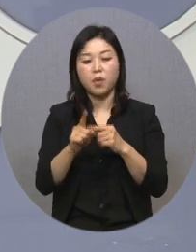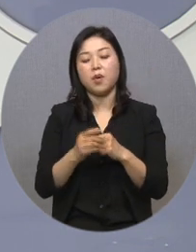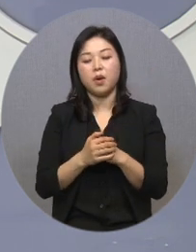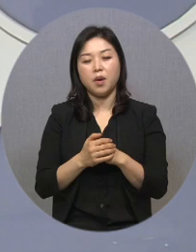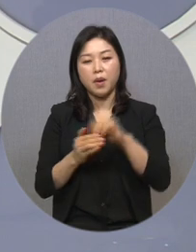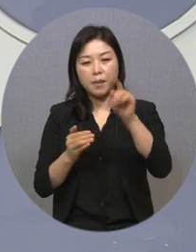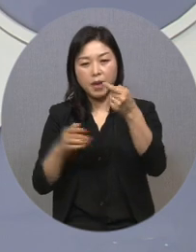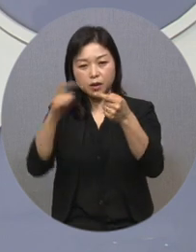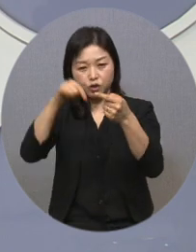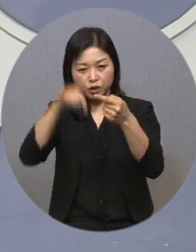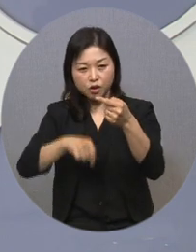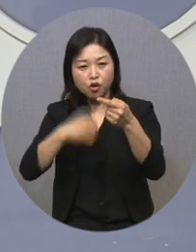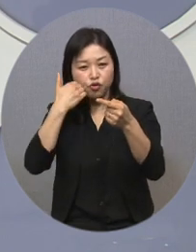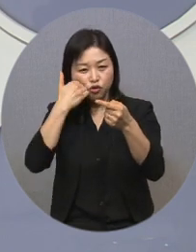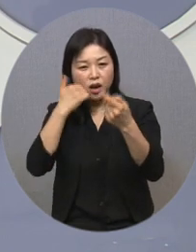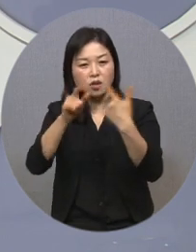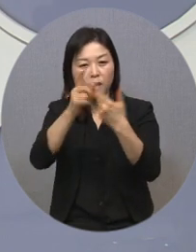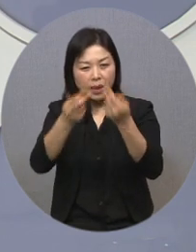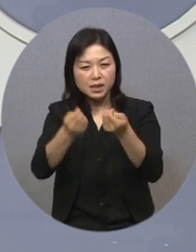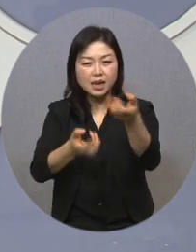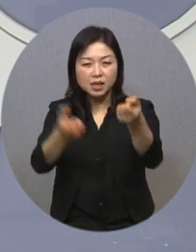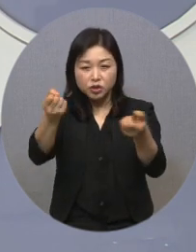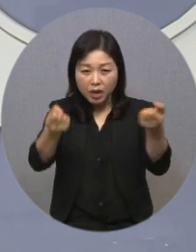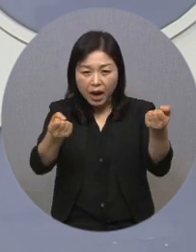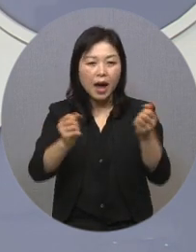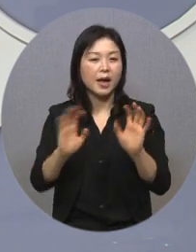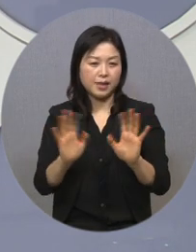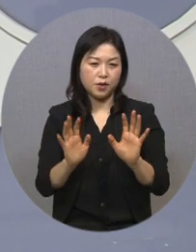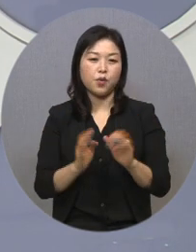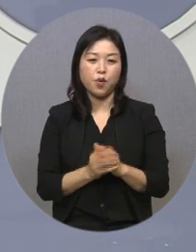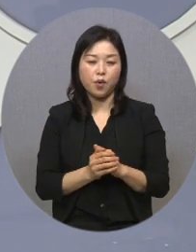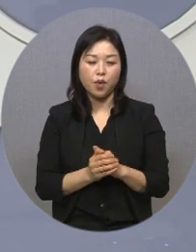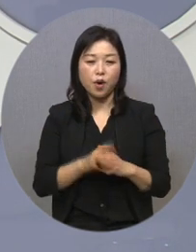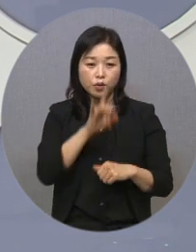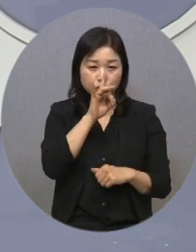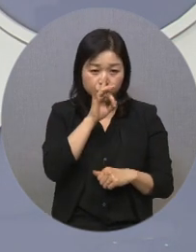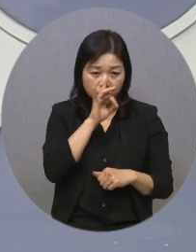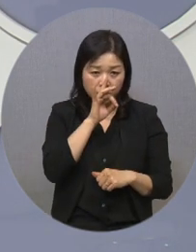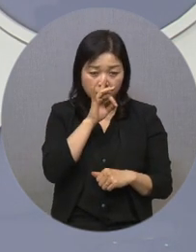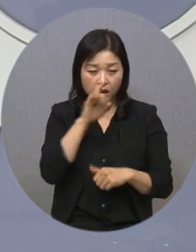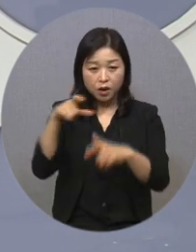누가 더 갖고 가냐의 문제가 아니라 중앙과 도와